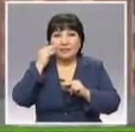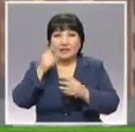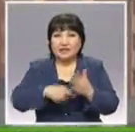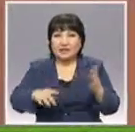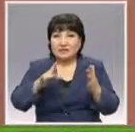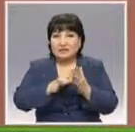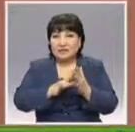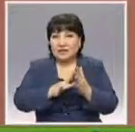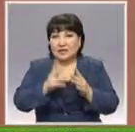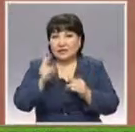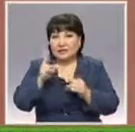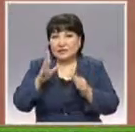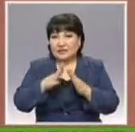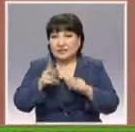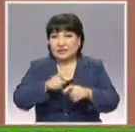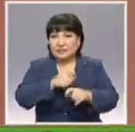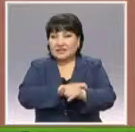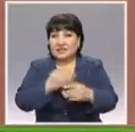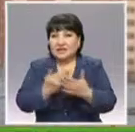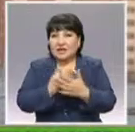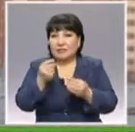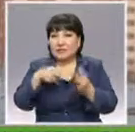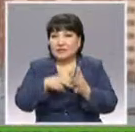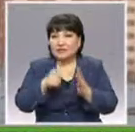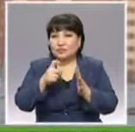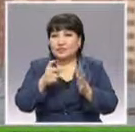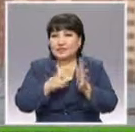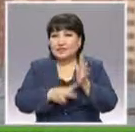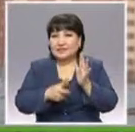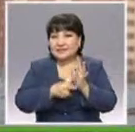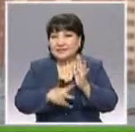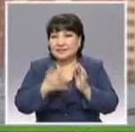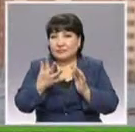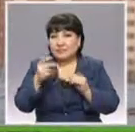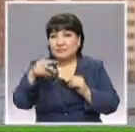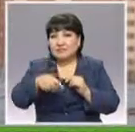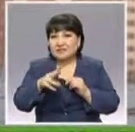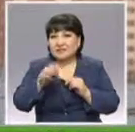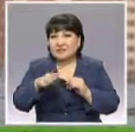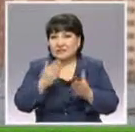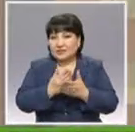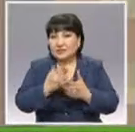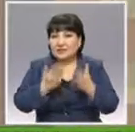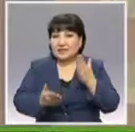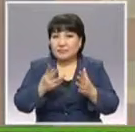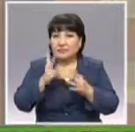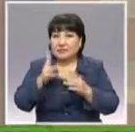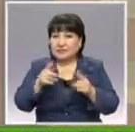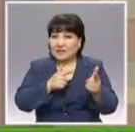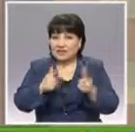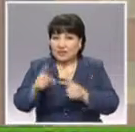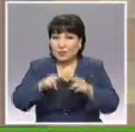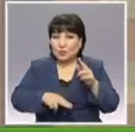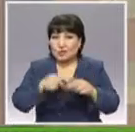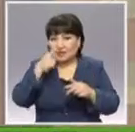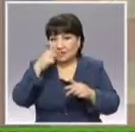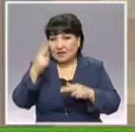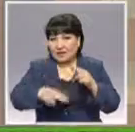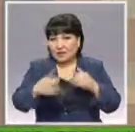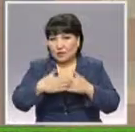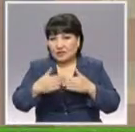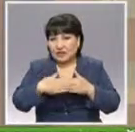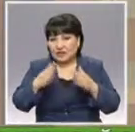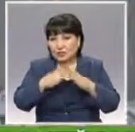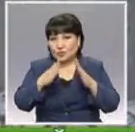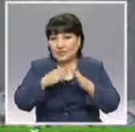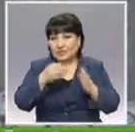шаршы метрі жаңа бағаға сәйкес 185 мың теңгені құрайды. Егер пәтер дайын, болмаса құрылысы аяқталуға жақын үйлерден сатып алынса,